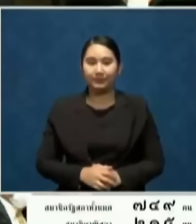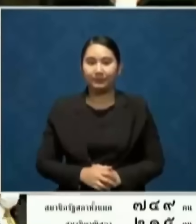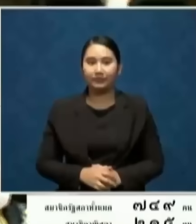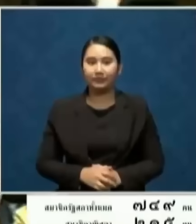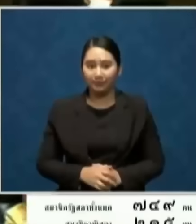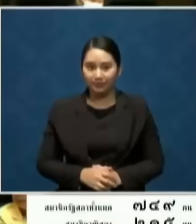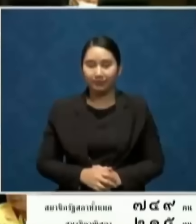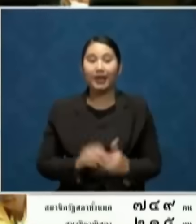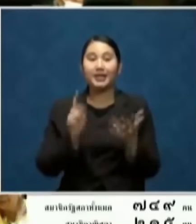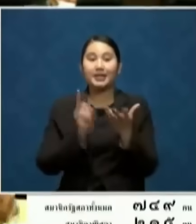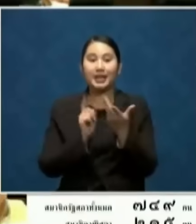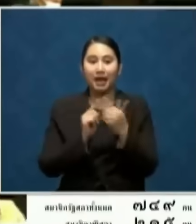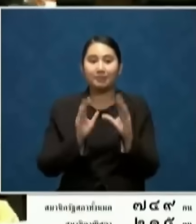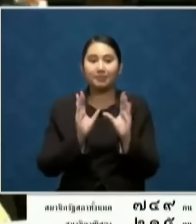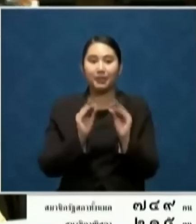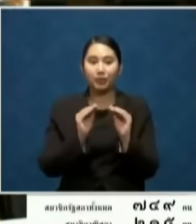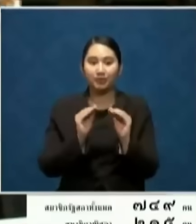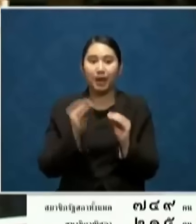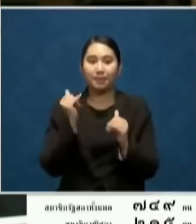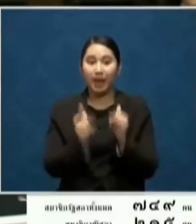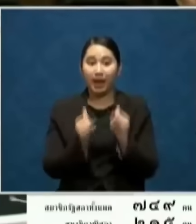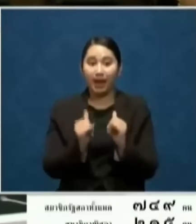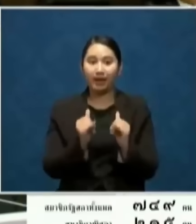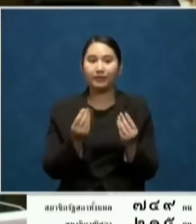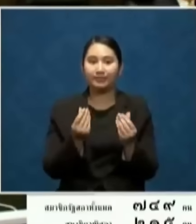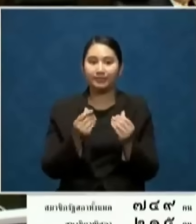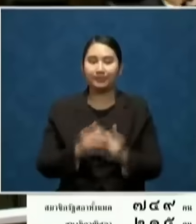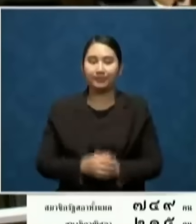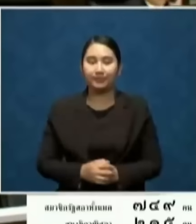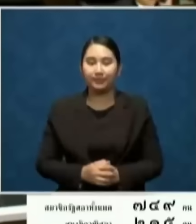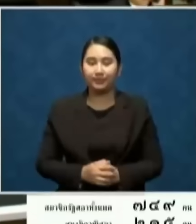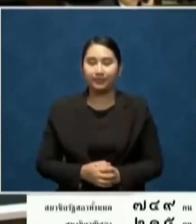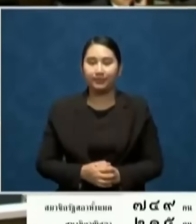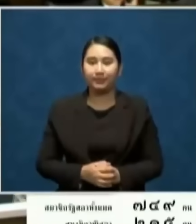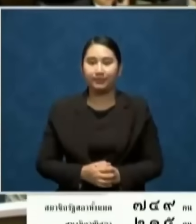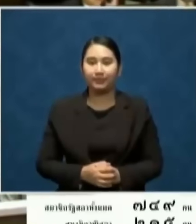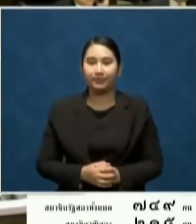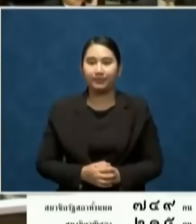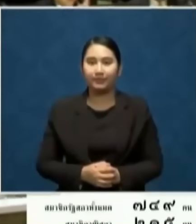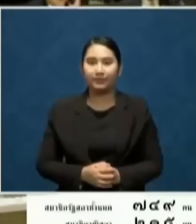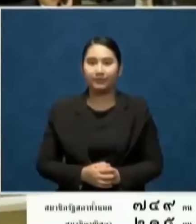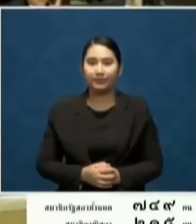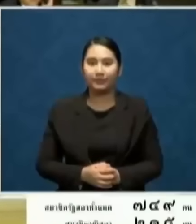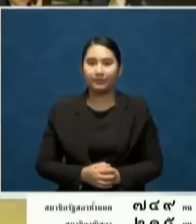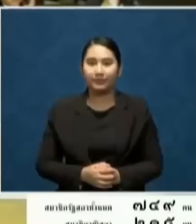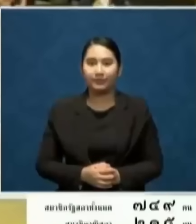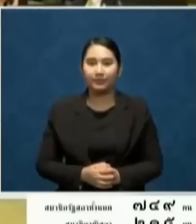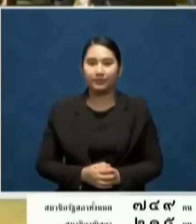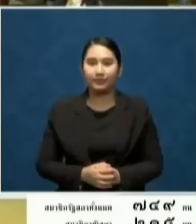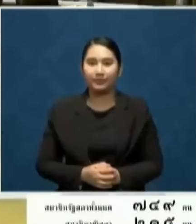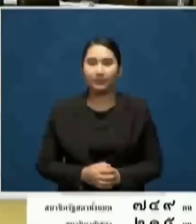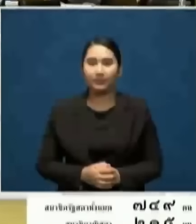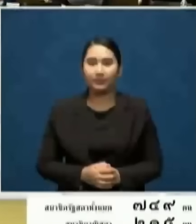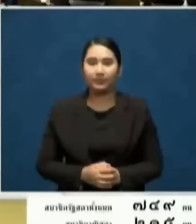ลัดกระทรวงกลาโหมเนี่ยนะคะจำนวน6คนเนื่องจากติดราชการนะคะแล้วก็สวังคนเนี่ยเดินทางไปปฏิบัติภารกิ